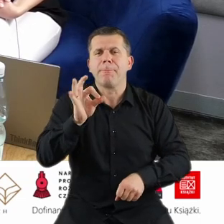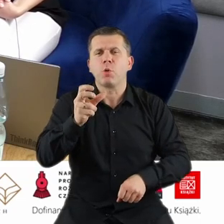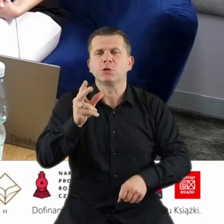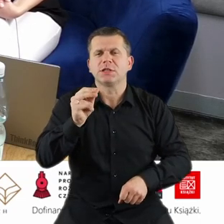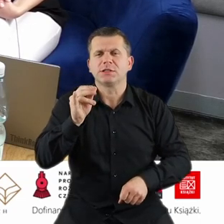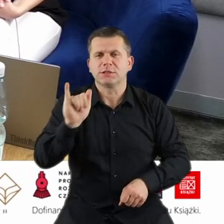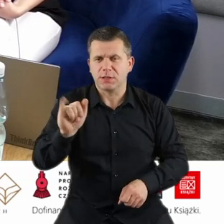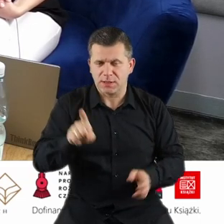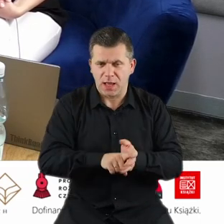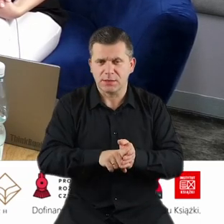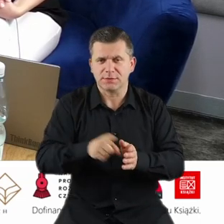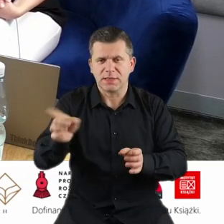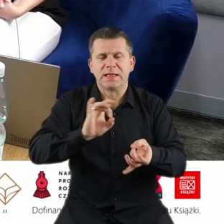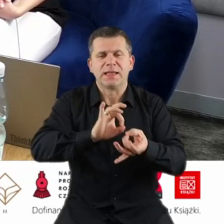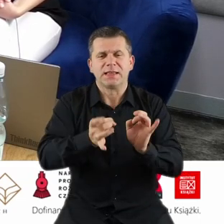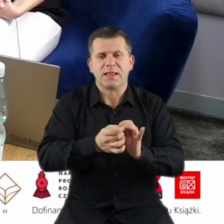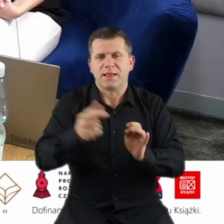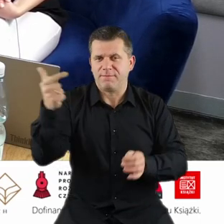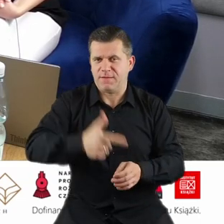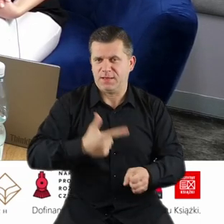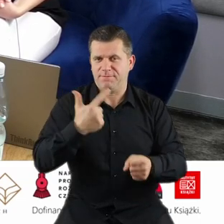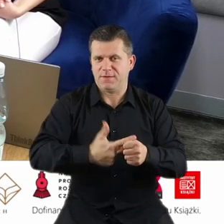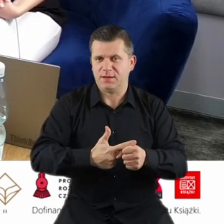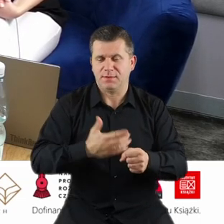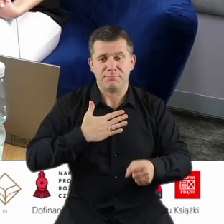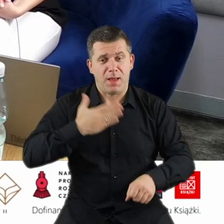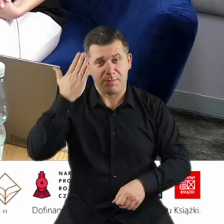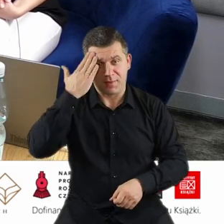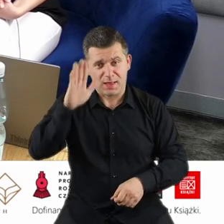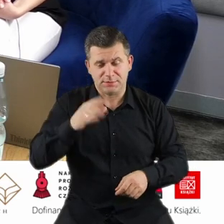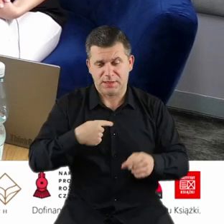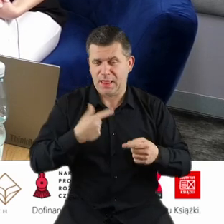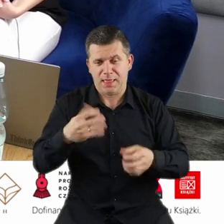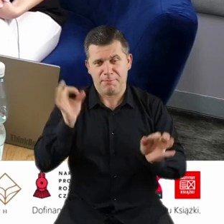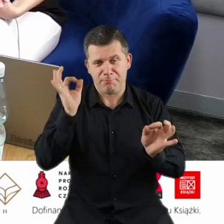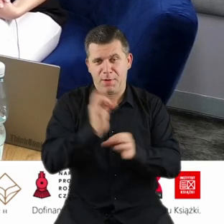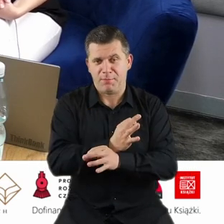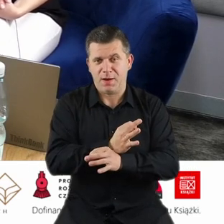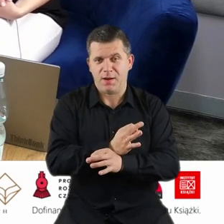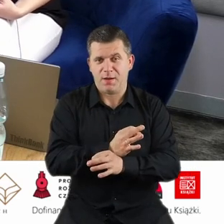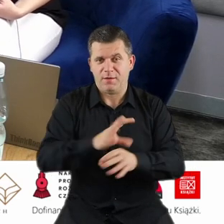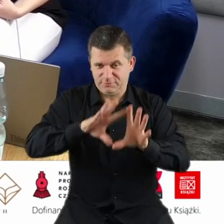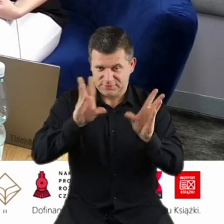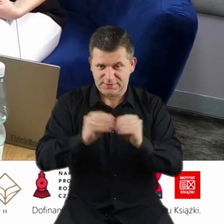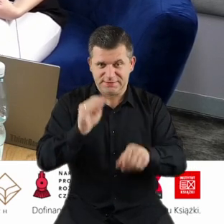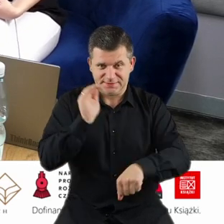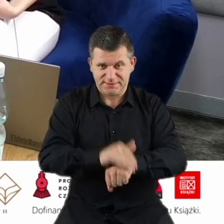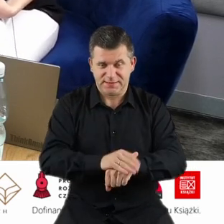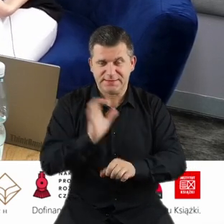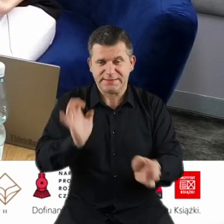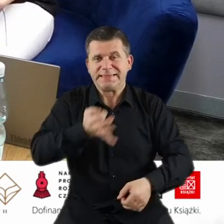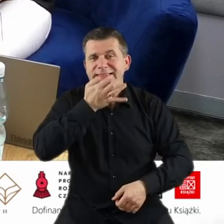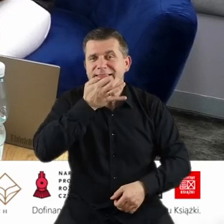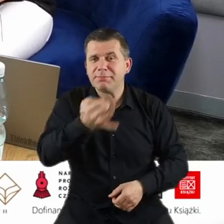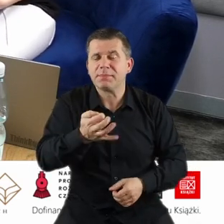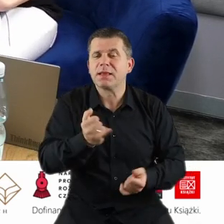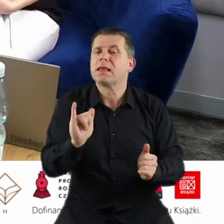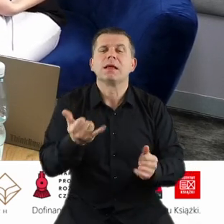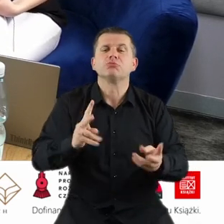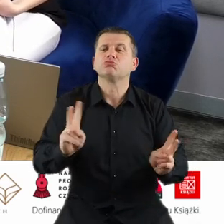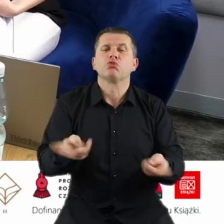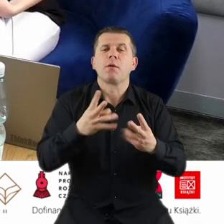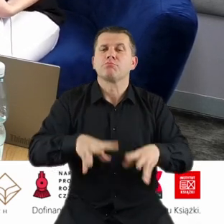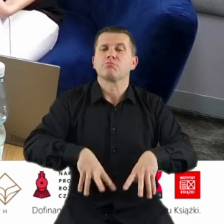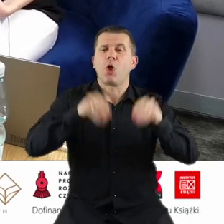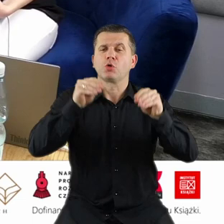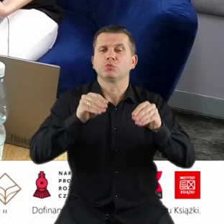oraz do Nagrody Literackiej Gdynia 2020. Mam nadzieję, że się nie pomyliłam. Wszystko się zgadza. Chciałam zapytać, jak zaczęła